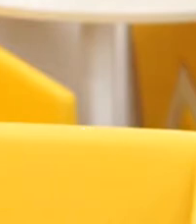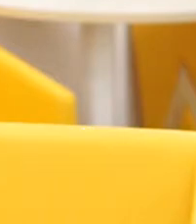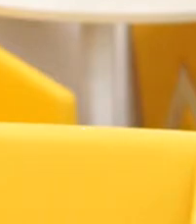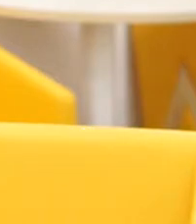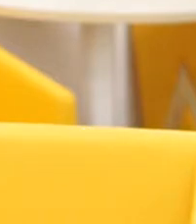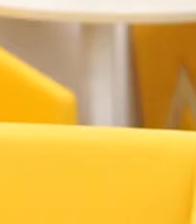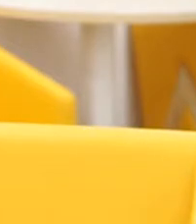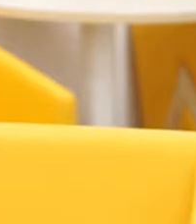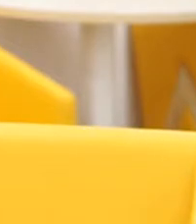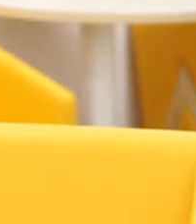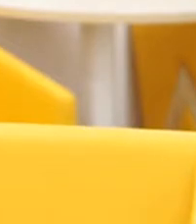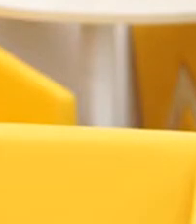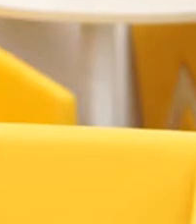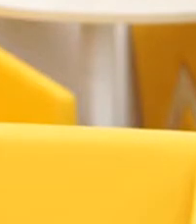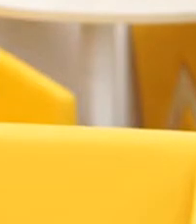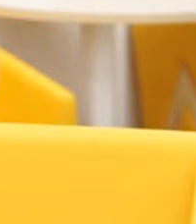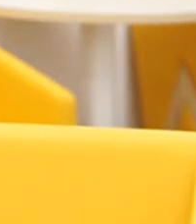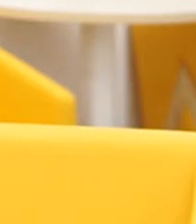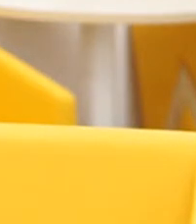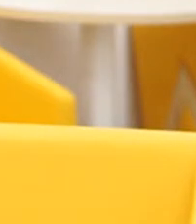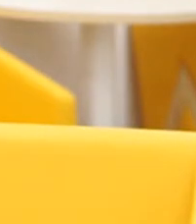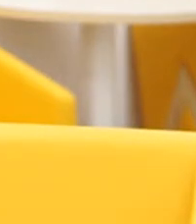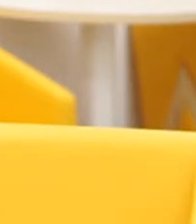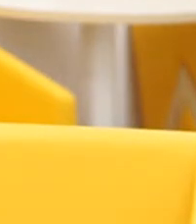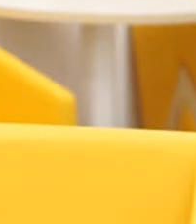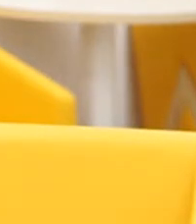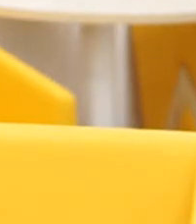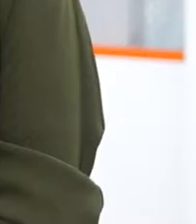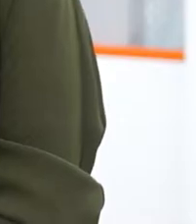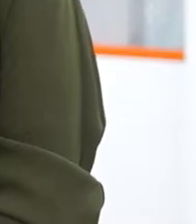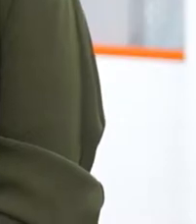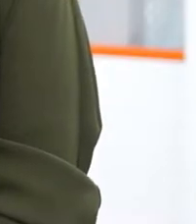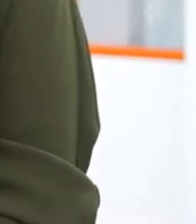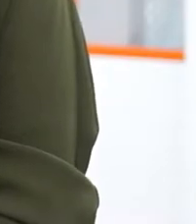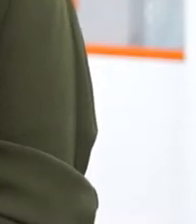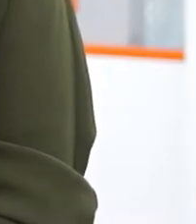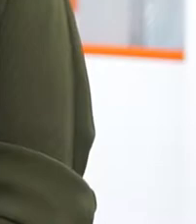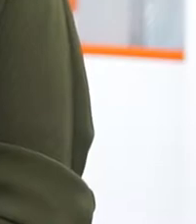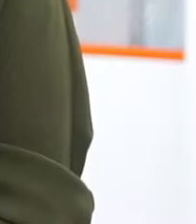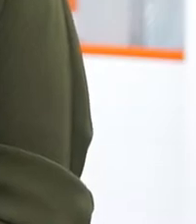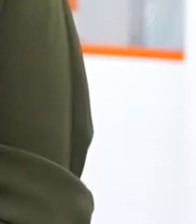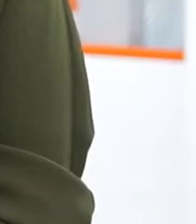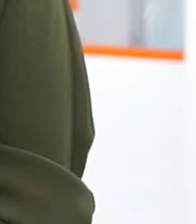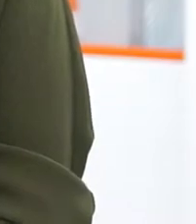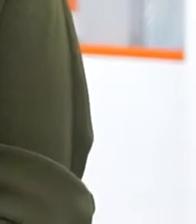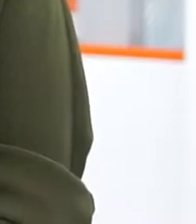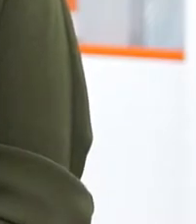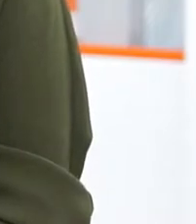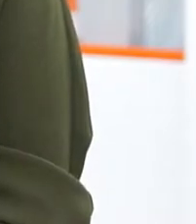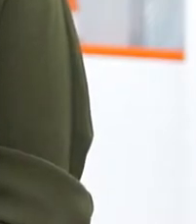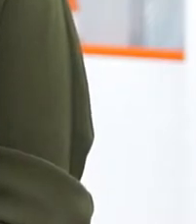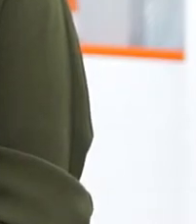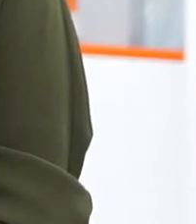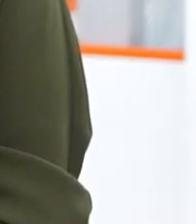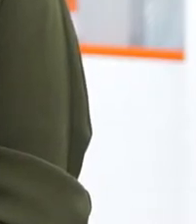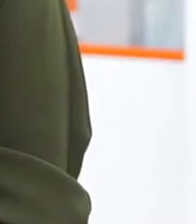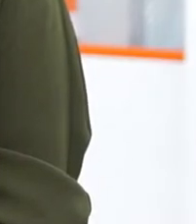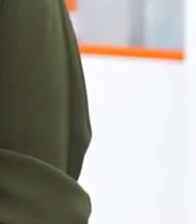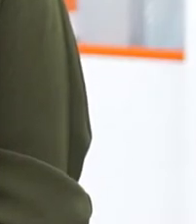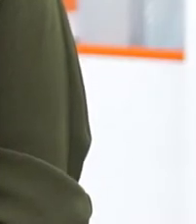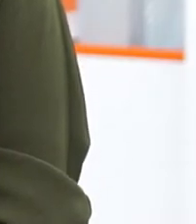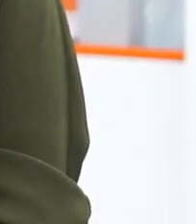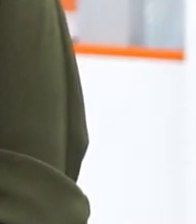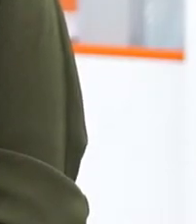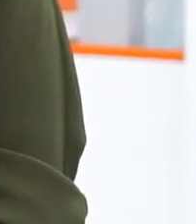조화로운 성장, 삶이 아름다운 강서, 아이강서TV 김민주입니다. 그동안 강서 보건소가 멀어서 다니기 힘든